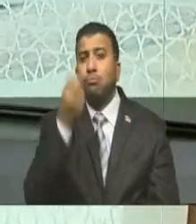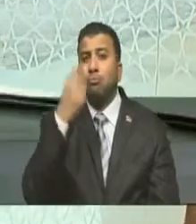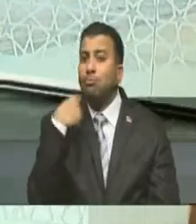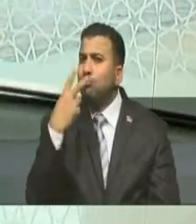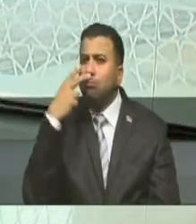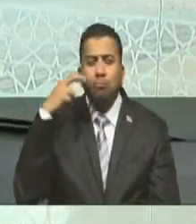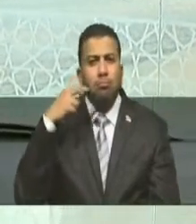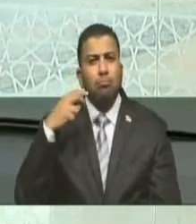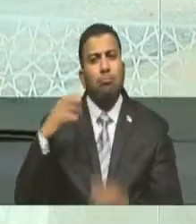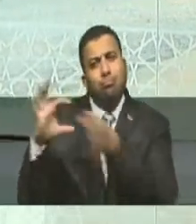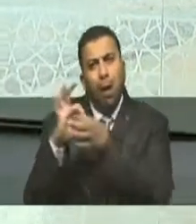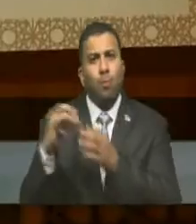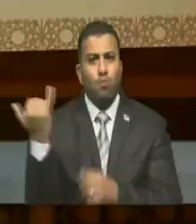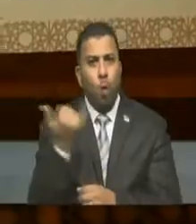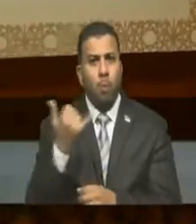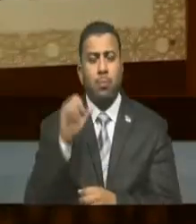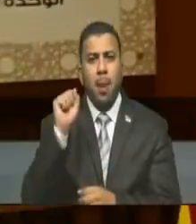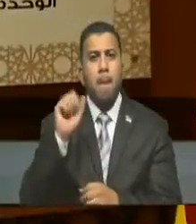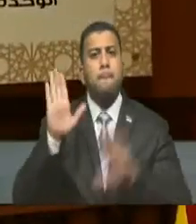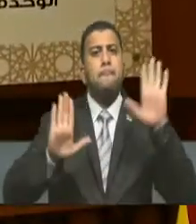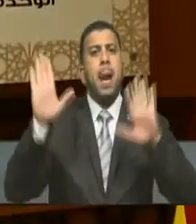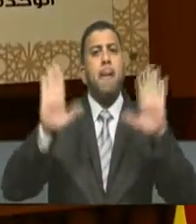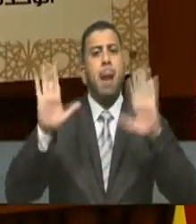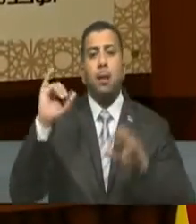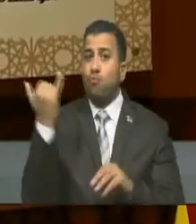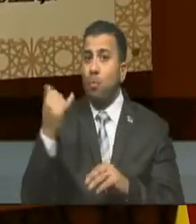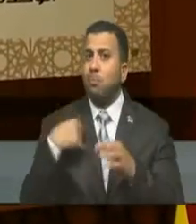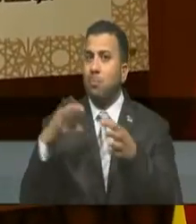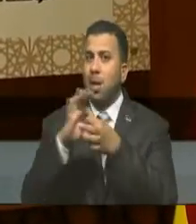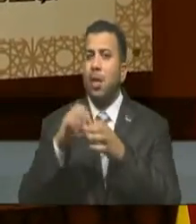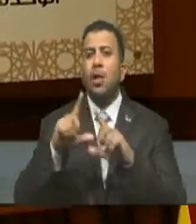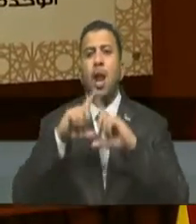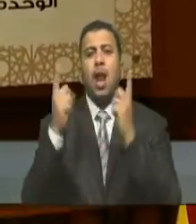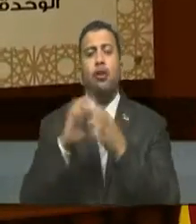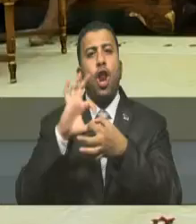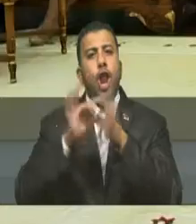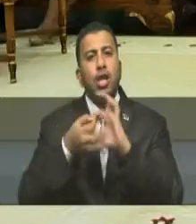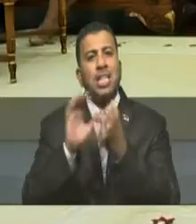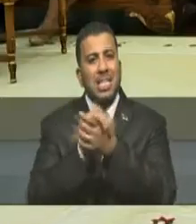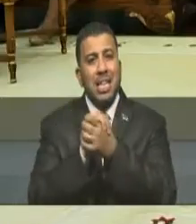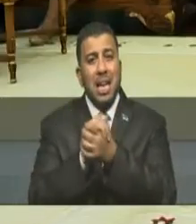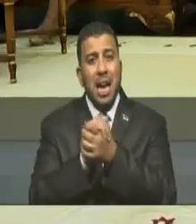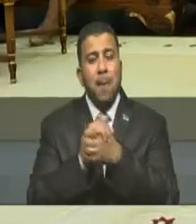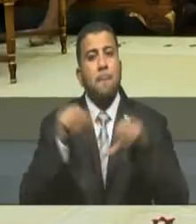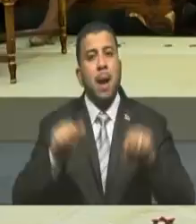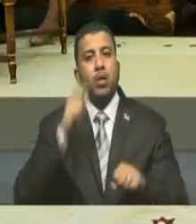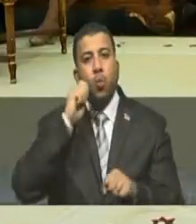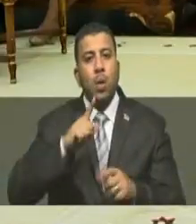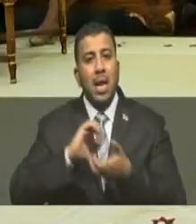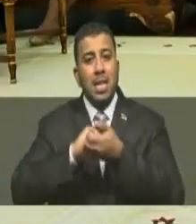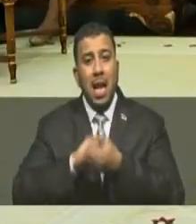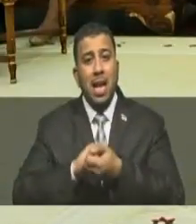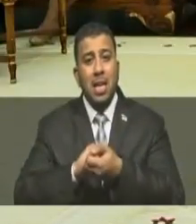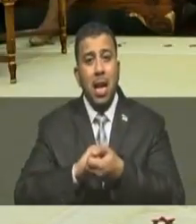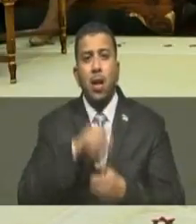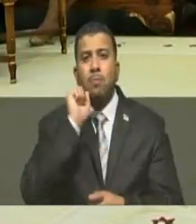الى تعزيز العلاقات بين برلماني البلدين عن طريق تشكيل جمعيه صداقه بين المجلس الوطني الاتحادي